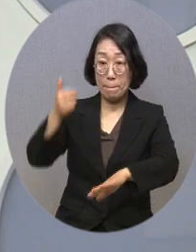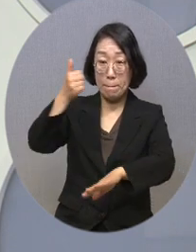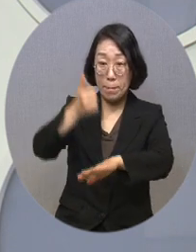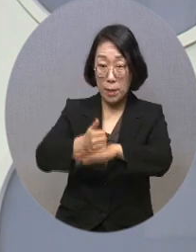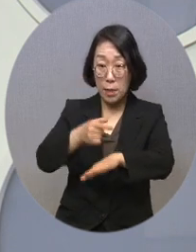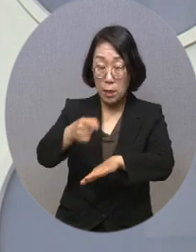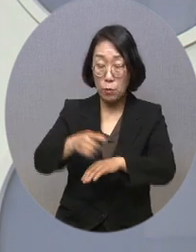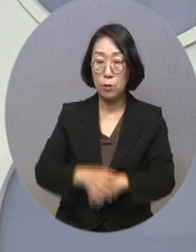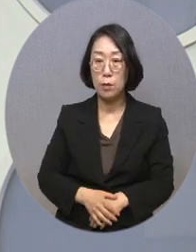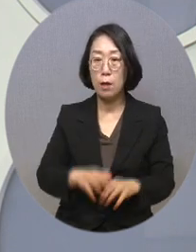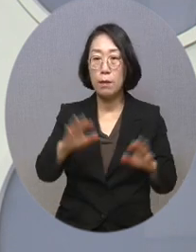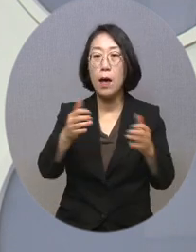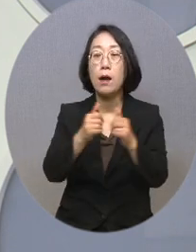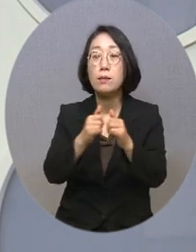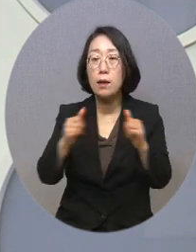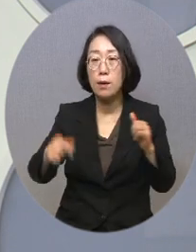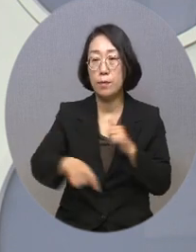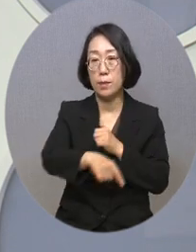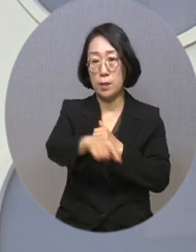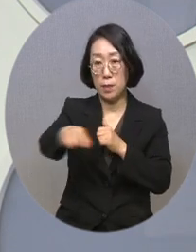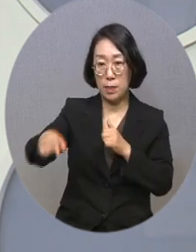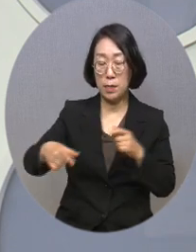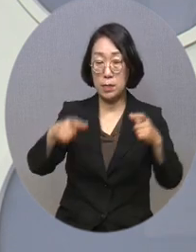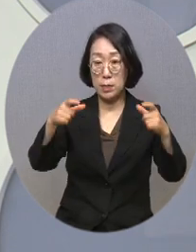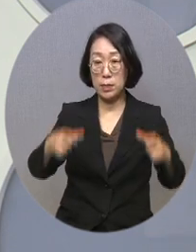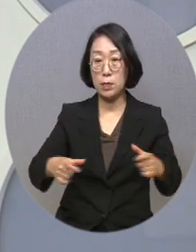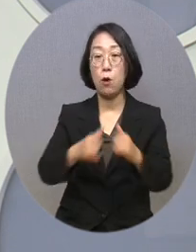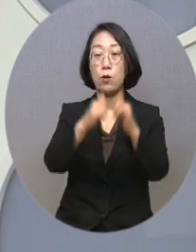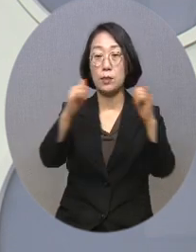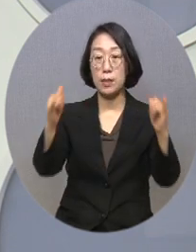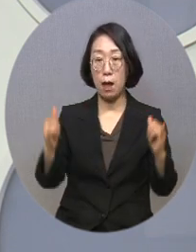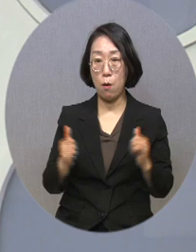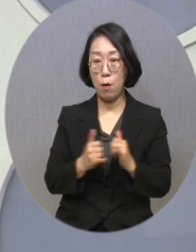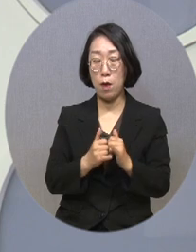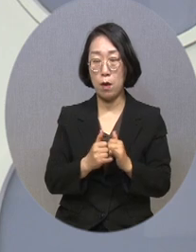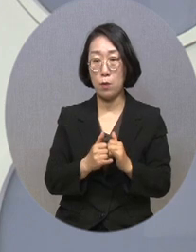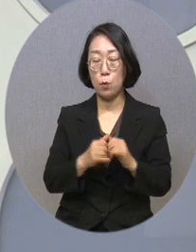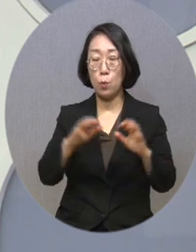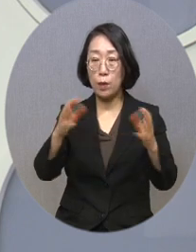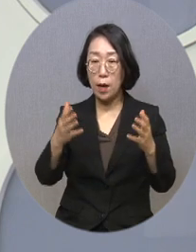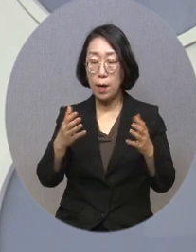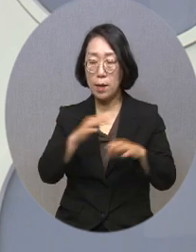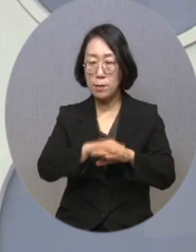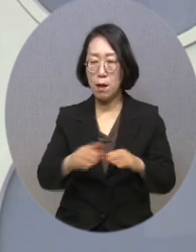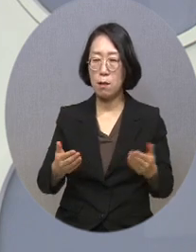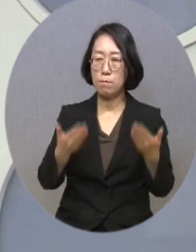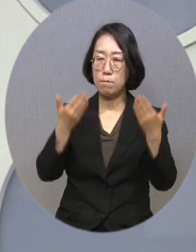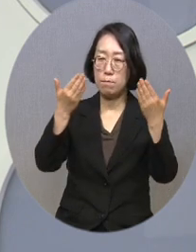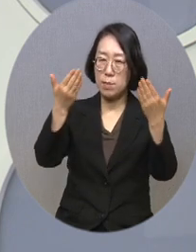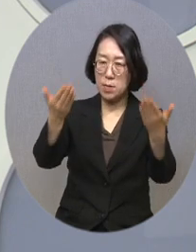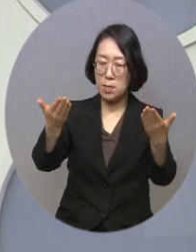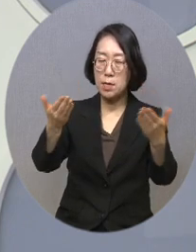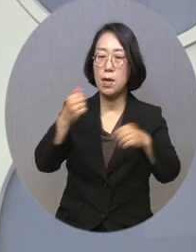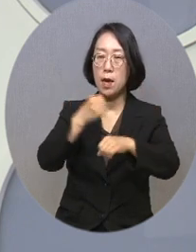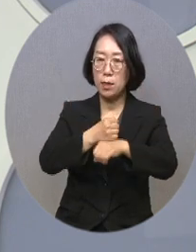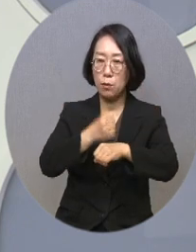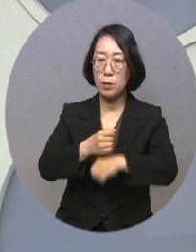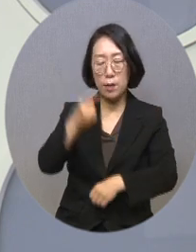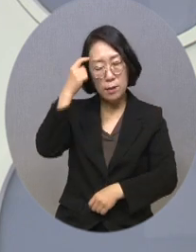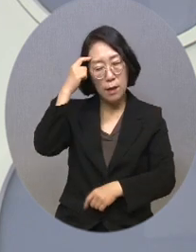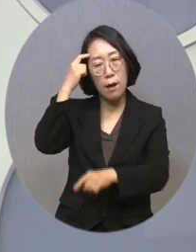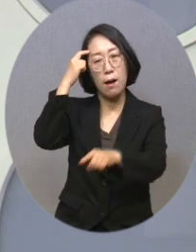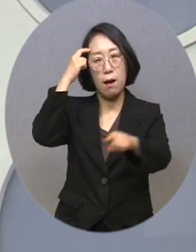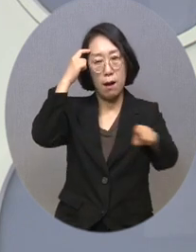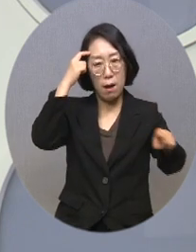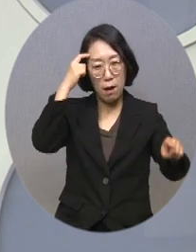국민들이 이제는 지역 사회라든가 국가에 봉사하는 길이다. 전 이런 생각을 갖고